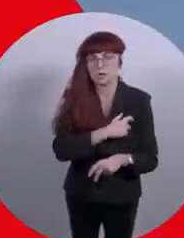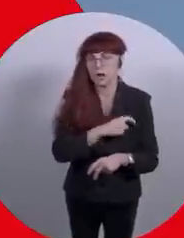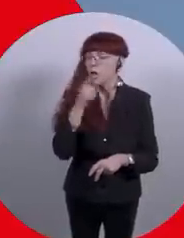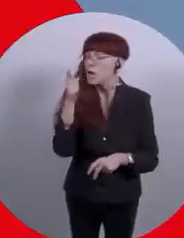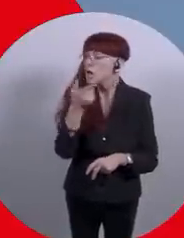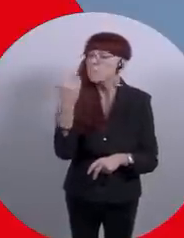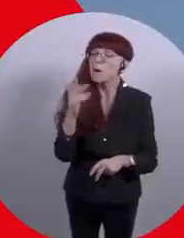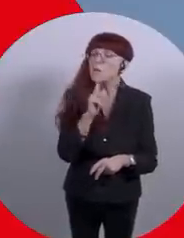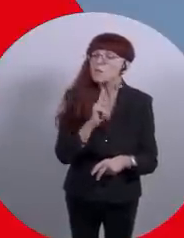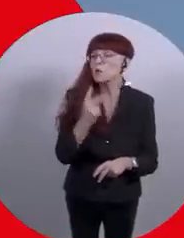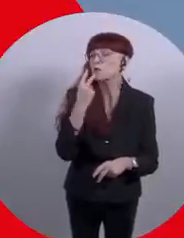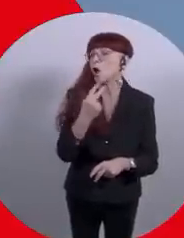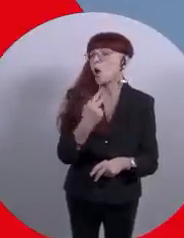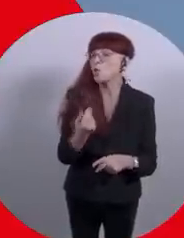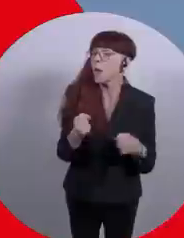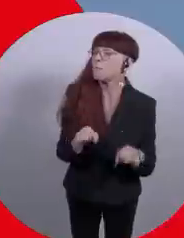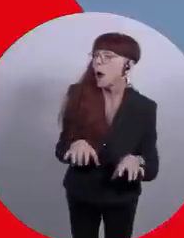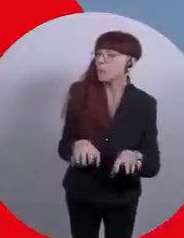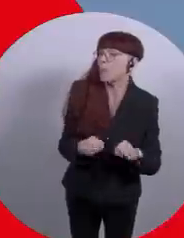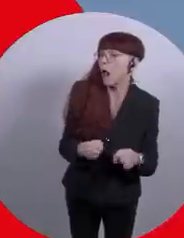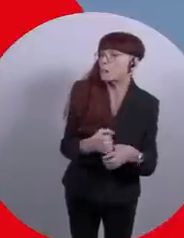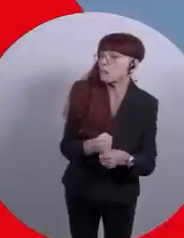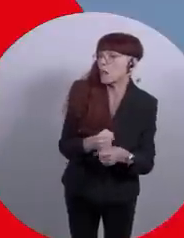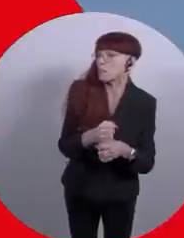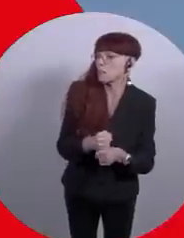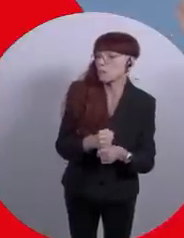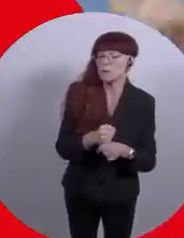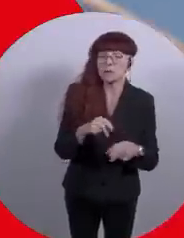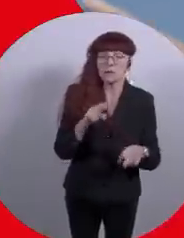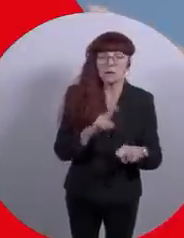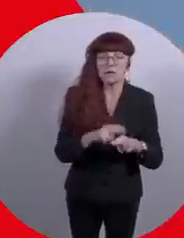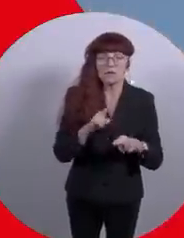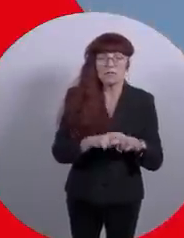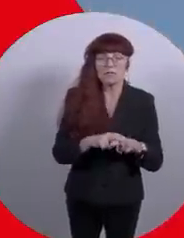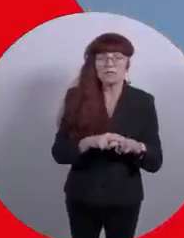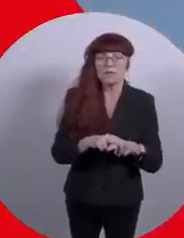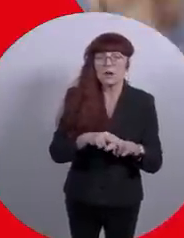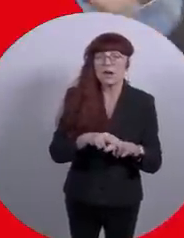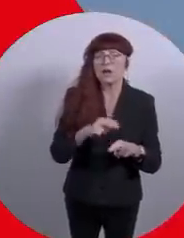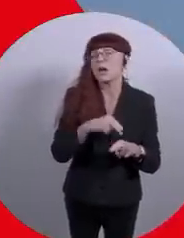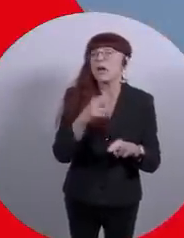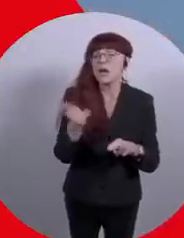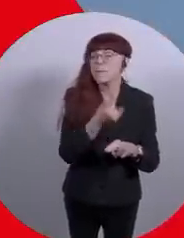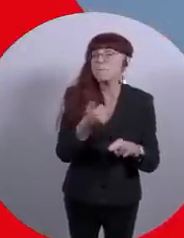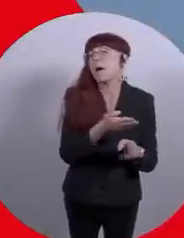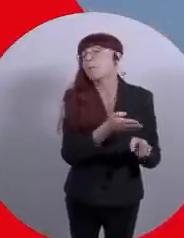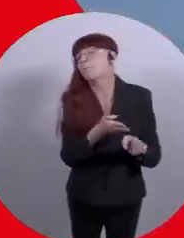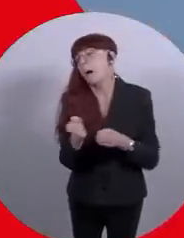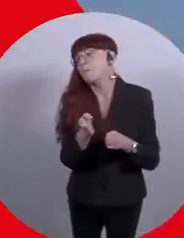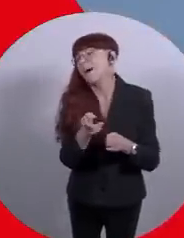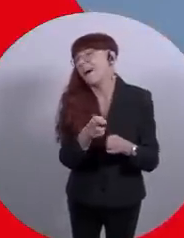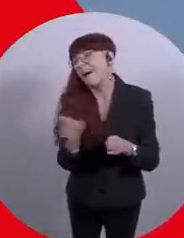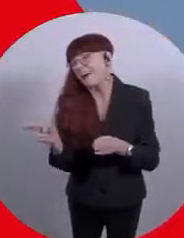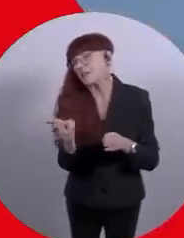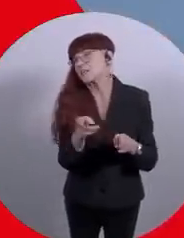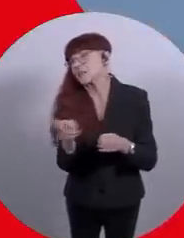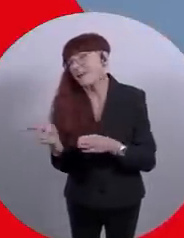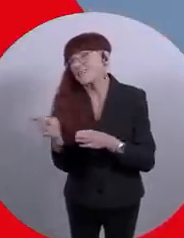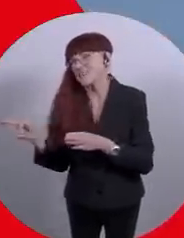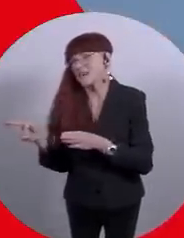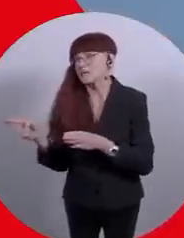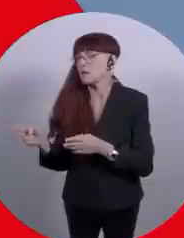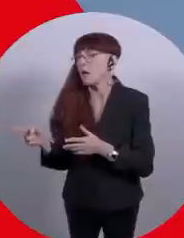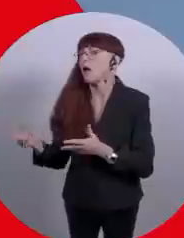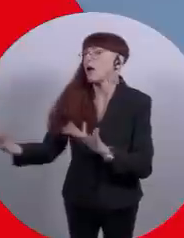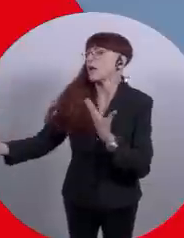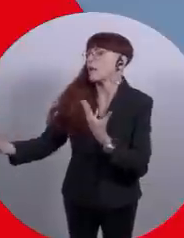letztlich wann sich die Frage stellt nach rechts abbiegen nach Rechtsaußen abbiegen sich ins Bett hauen